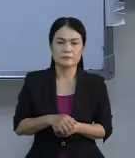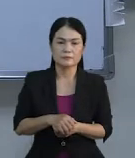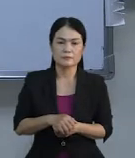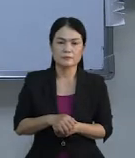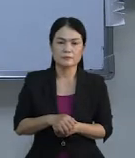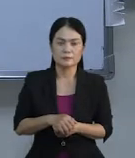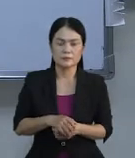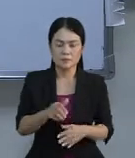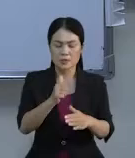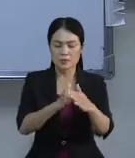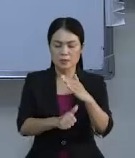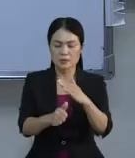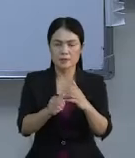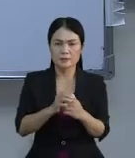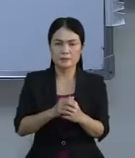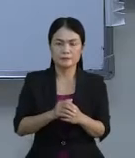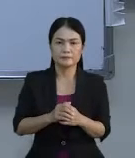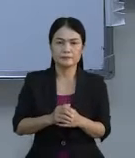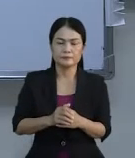hàng cáo